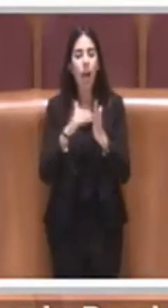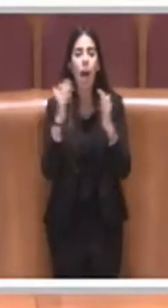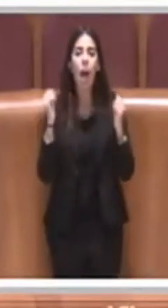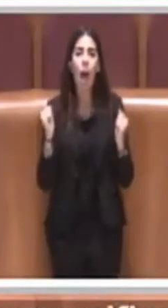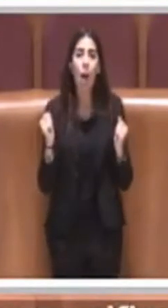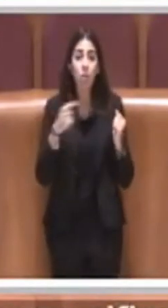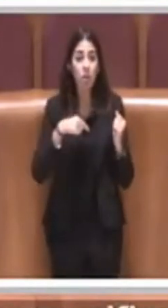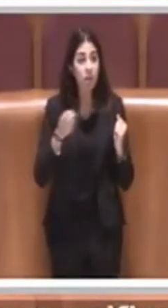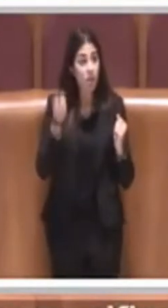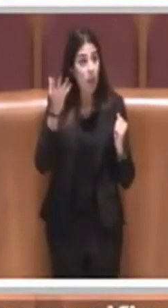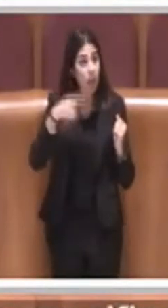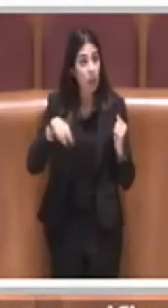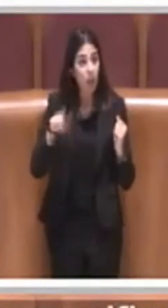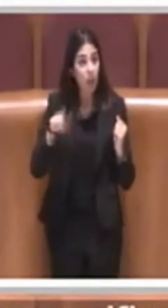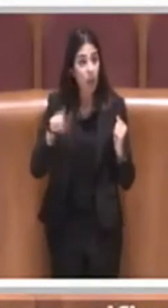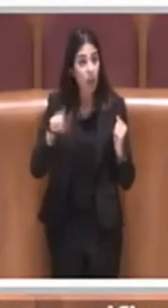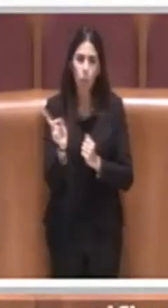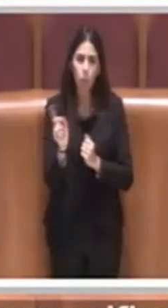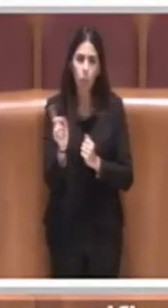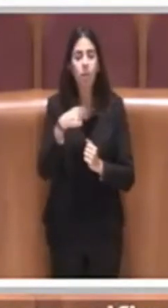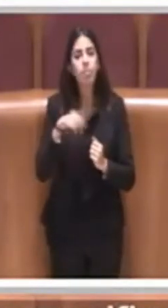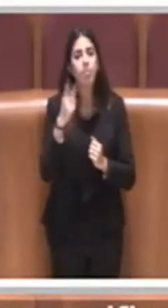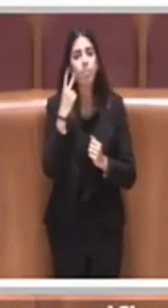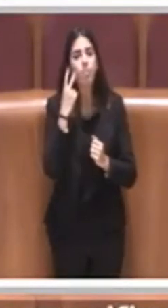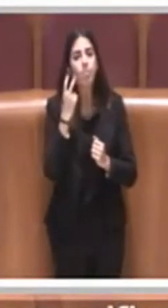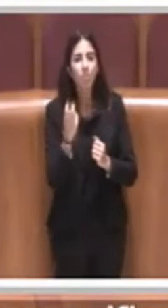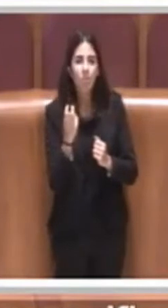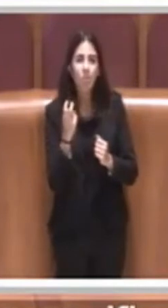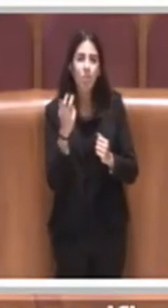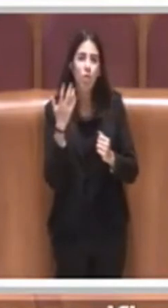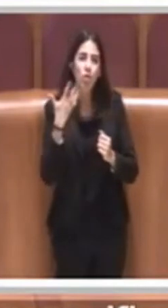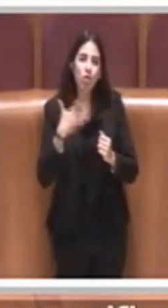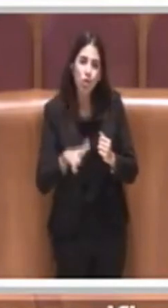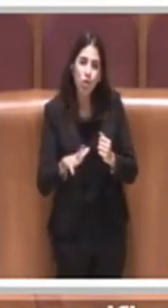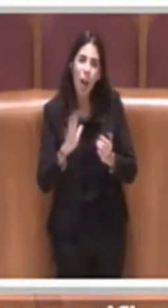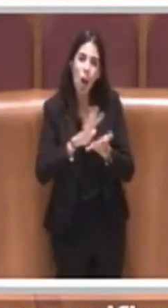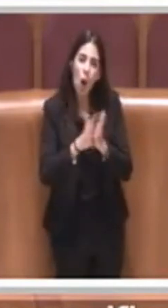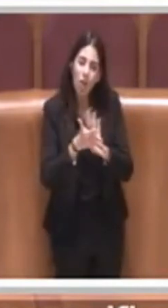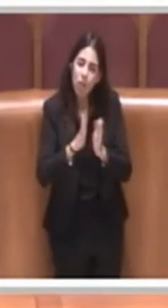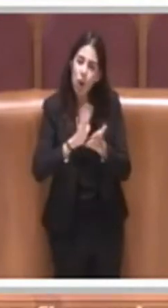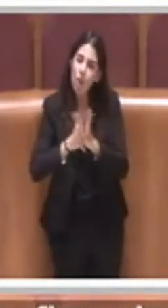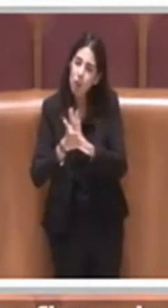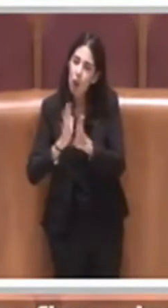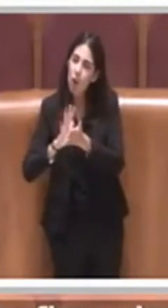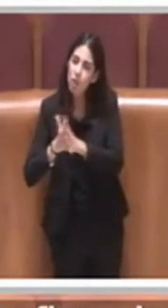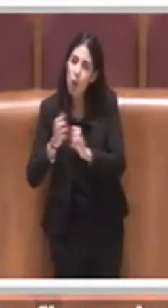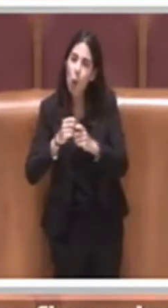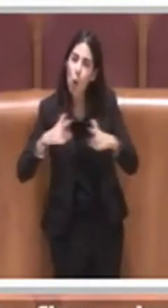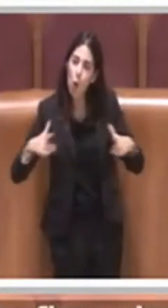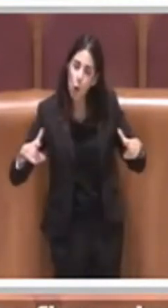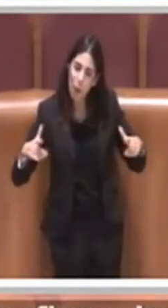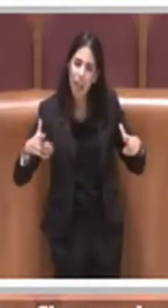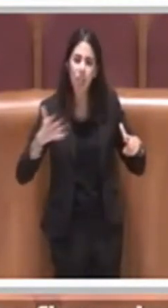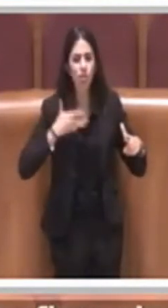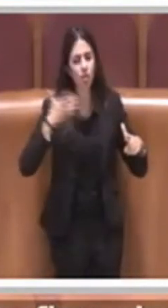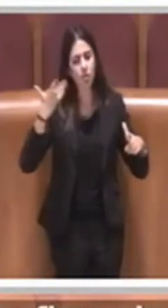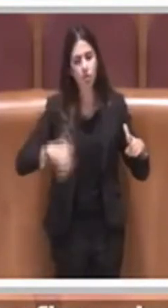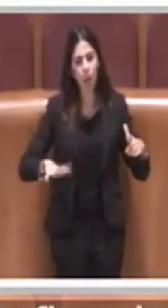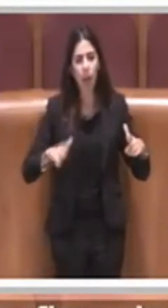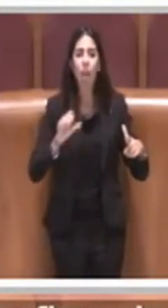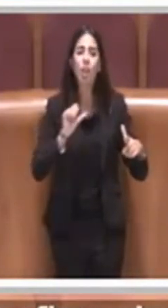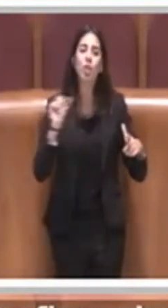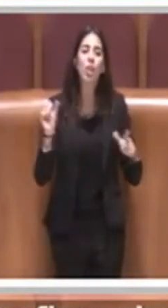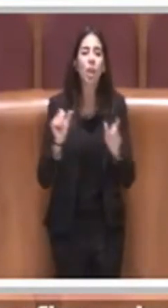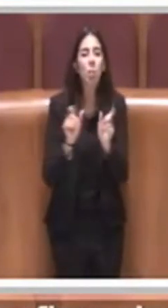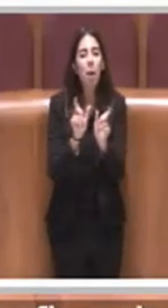siamo inventato noi, lo abbiamo trovato all'interno di molte convenzioni urbanistiche, semplicemente citato con queste due paroline. Invece